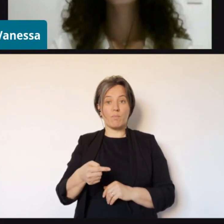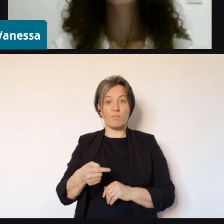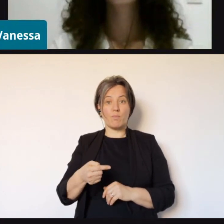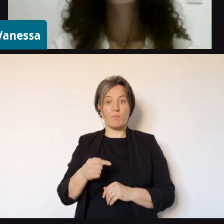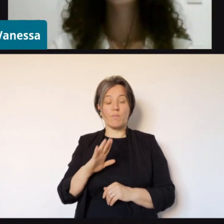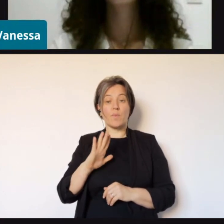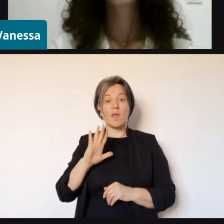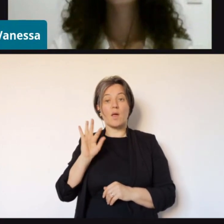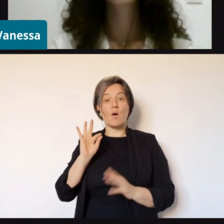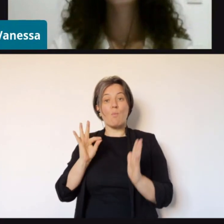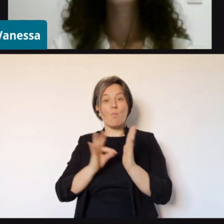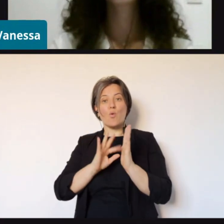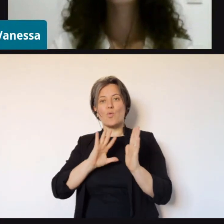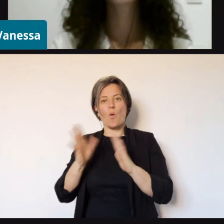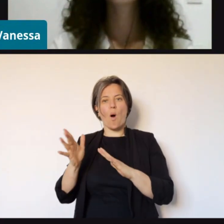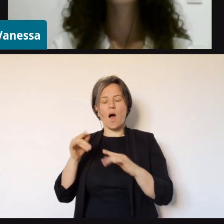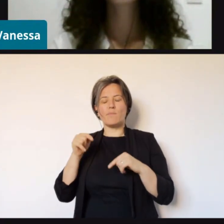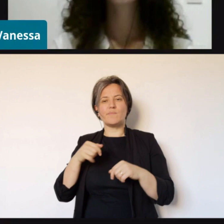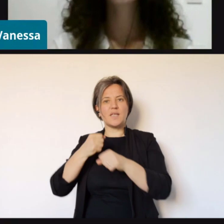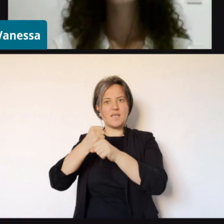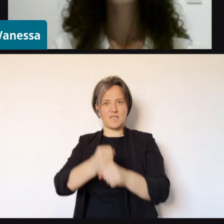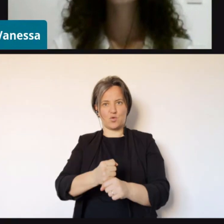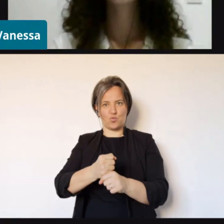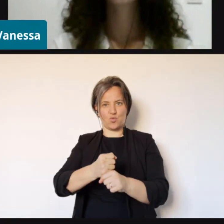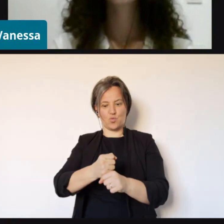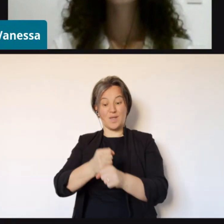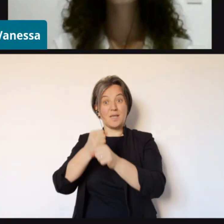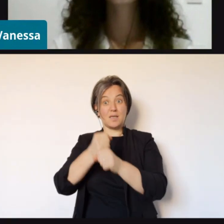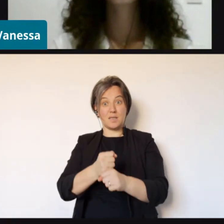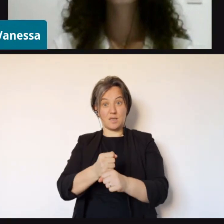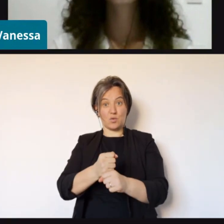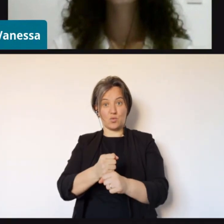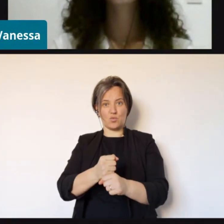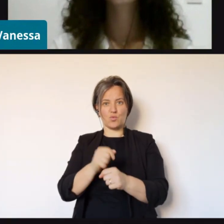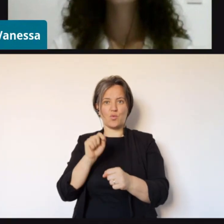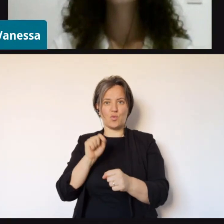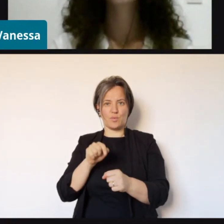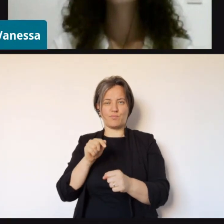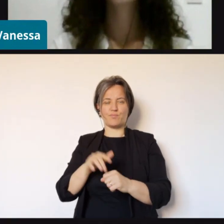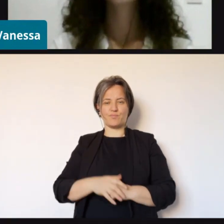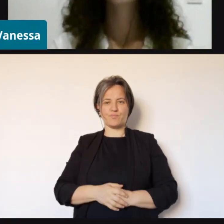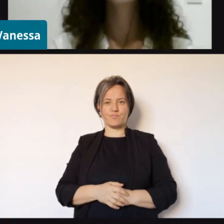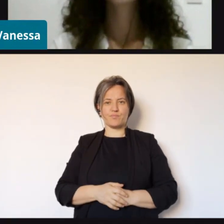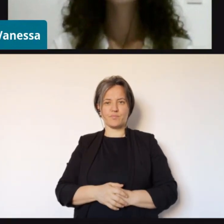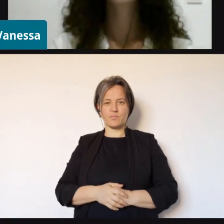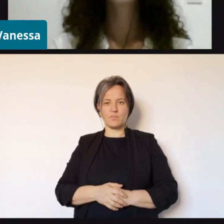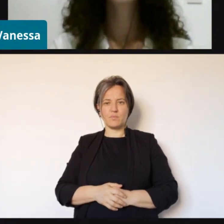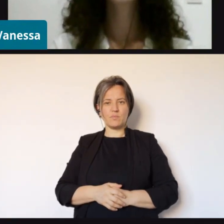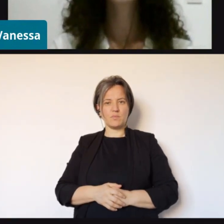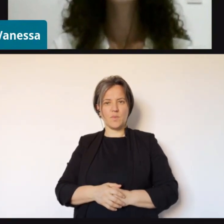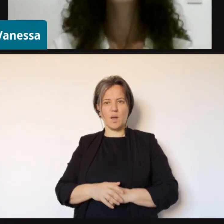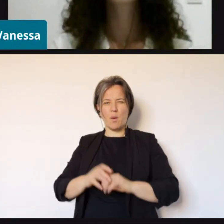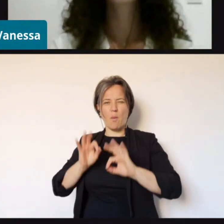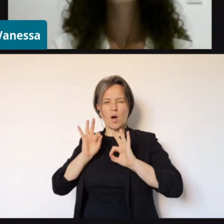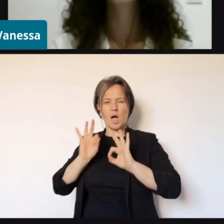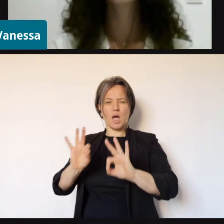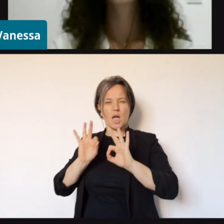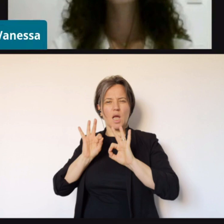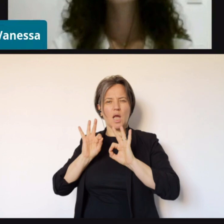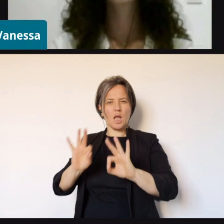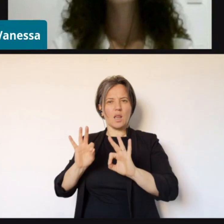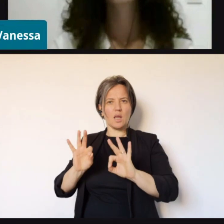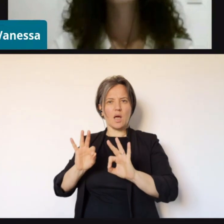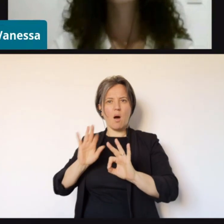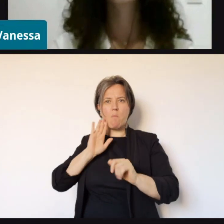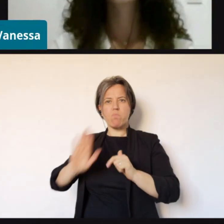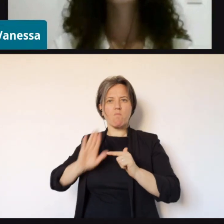Poi l'altro elemento sono le istituzioni. Ci sono alcune istituzioni che noi abbiamo criticato